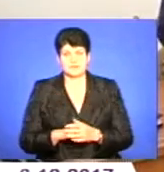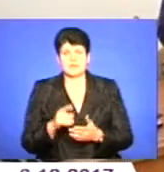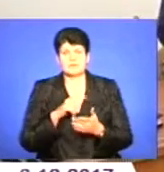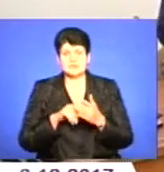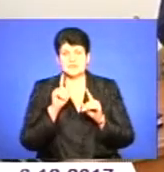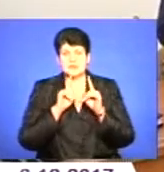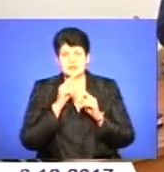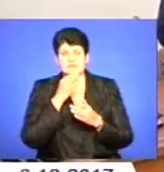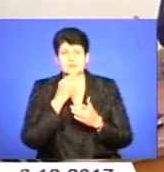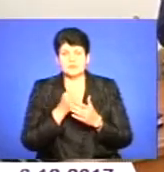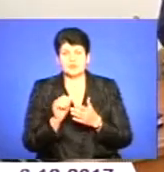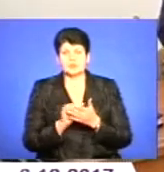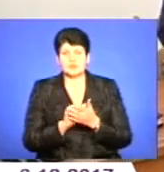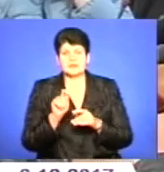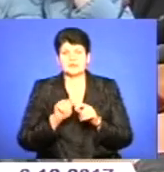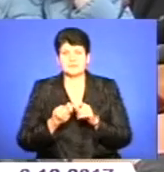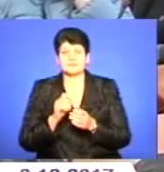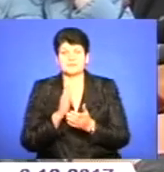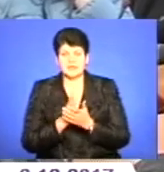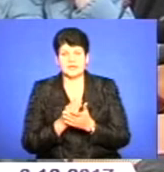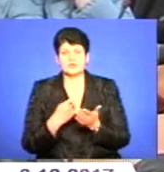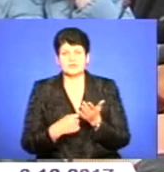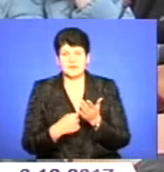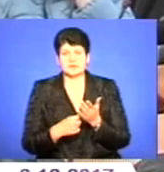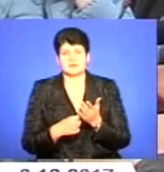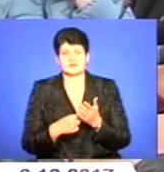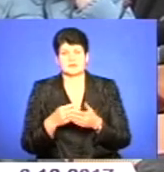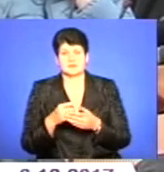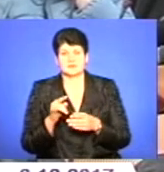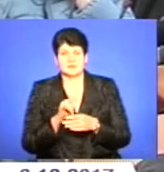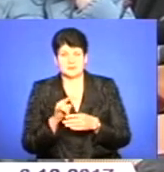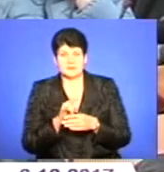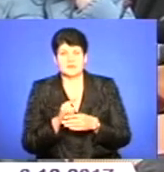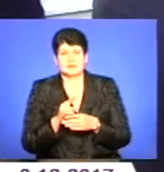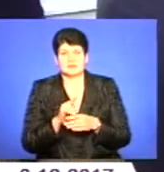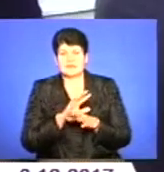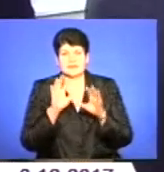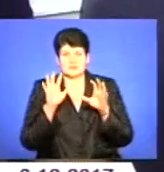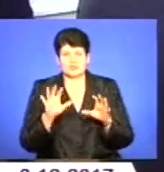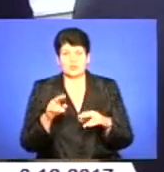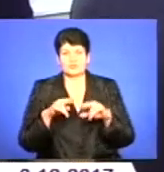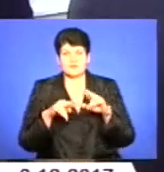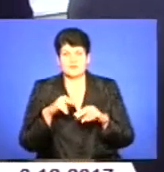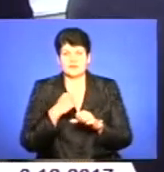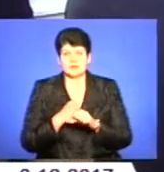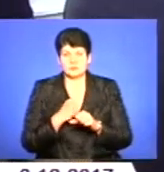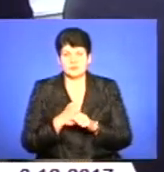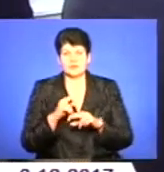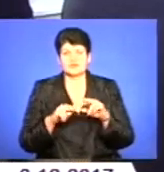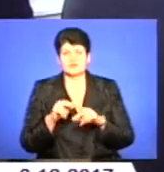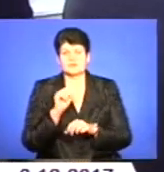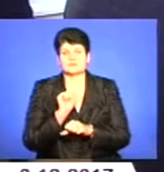раді відповіли, документи перевіряють. Якщо підтвердяться підозри щодо незаконності будівельних робіт на території Березолю,